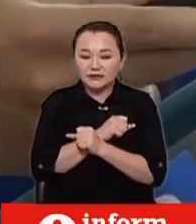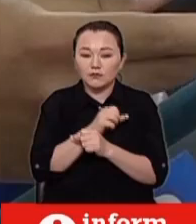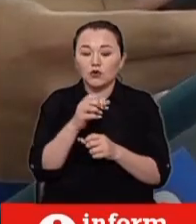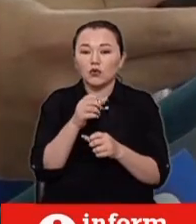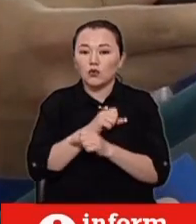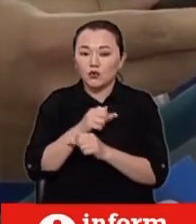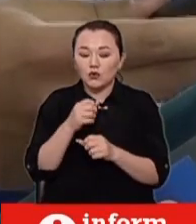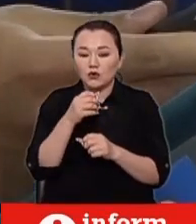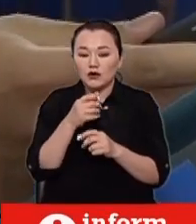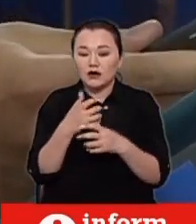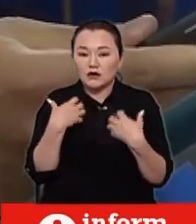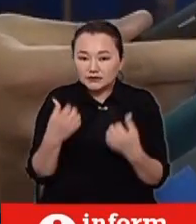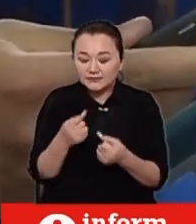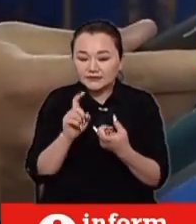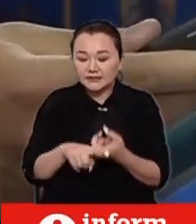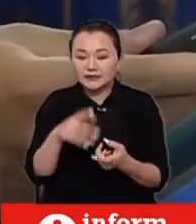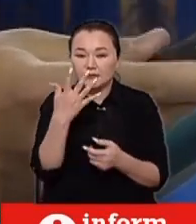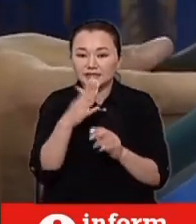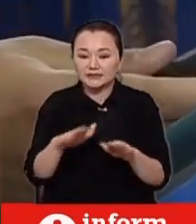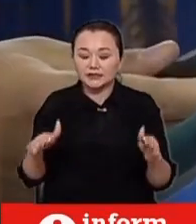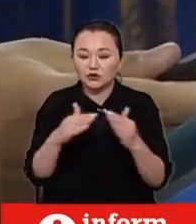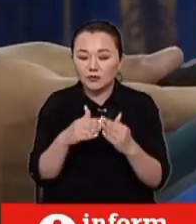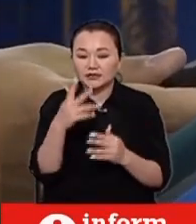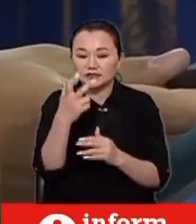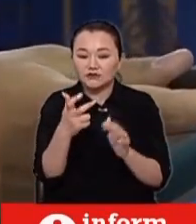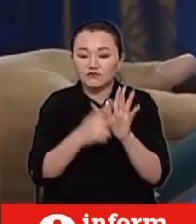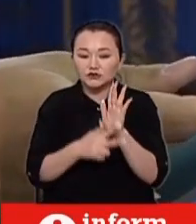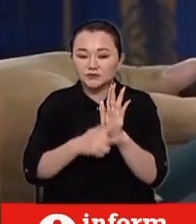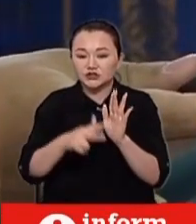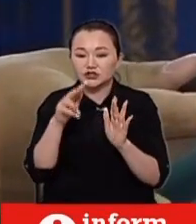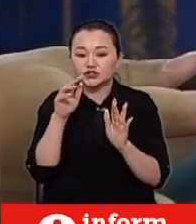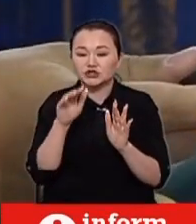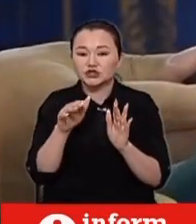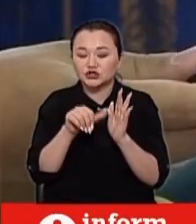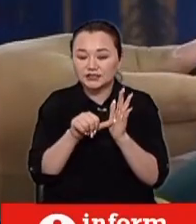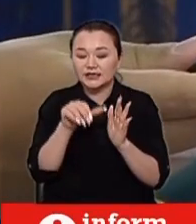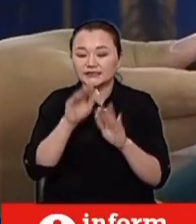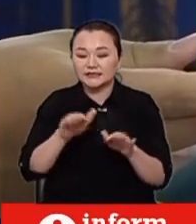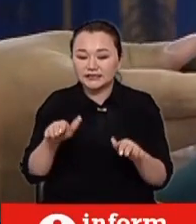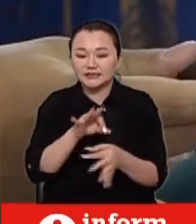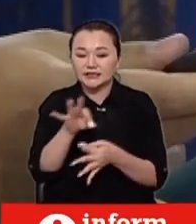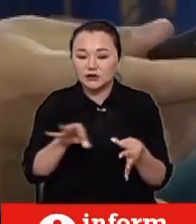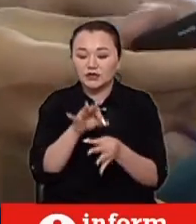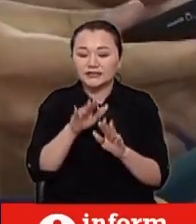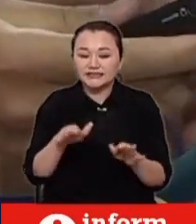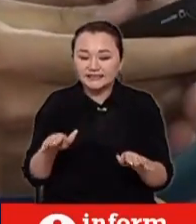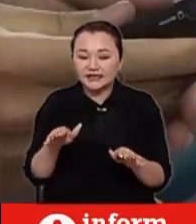На сегодняшний день у нас 5 детских домов и 386 детей, сирот и